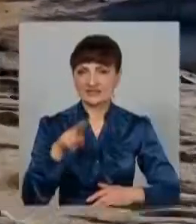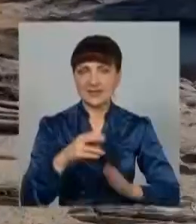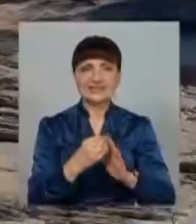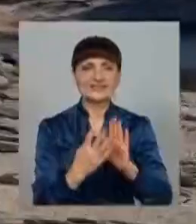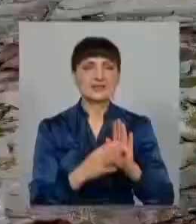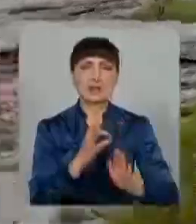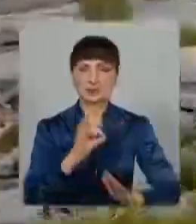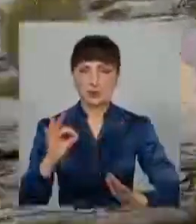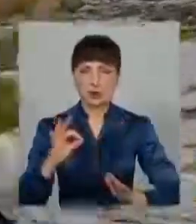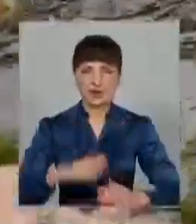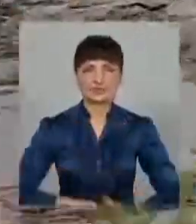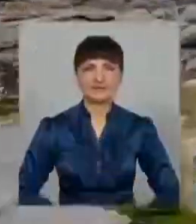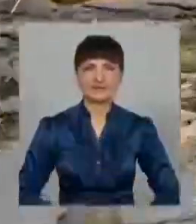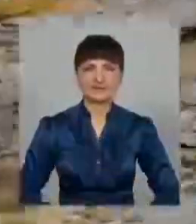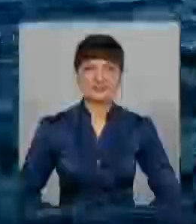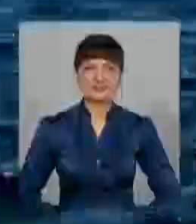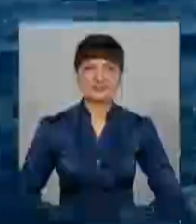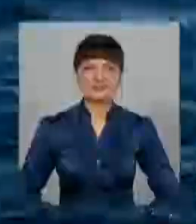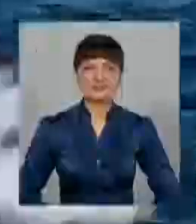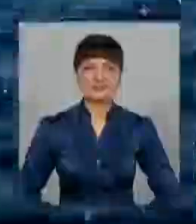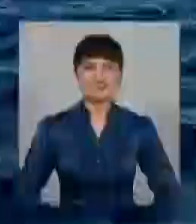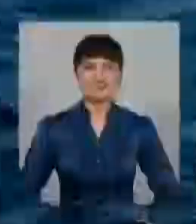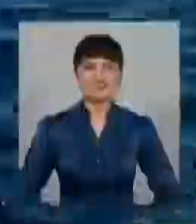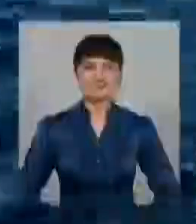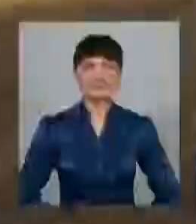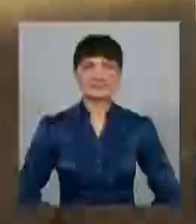декабря в 19:00. Дина Жанабекова, медиа Самат Улы, телеканал Алматы.